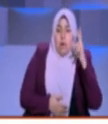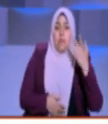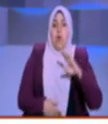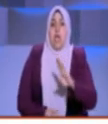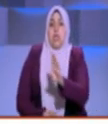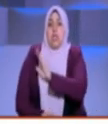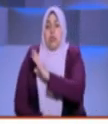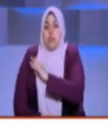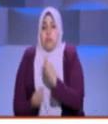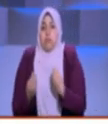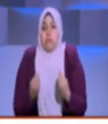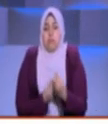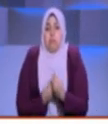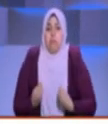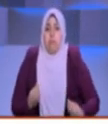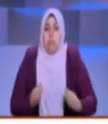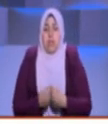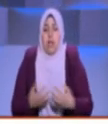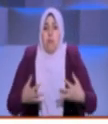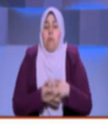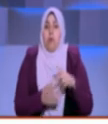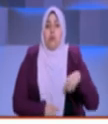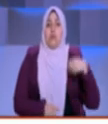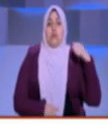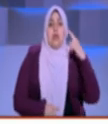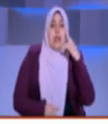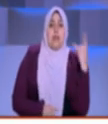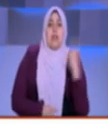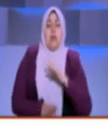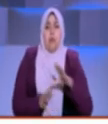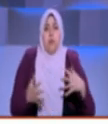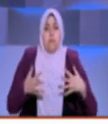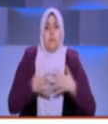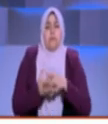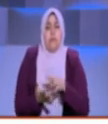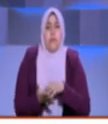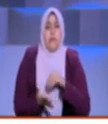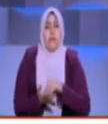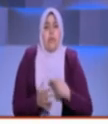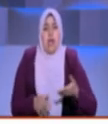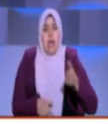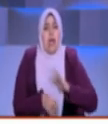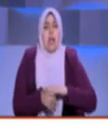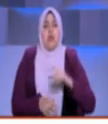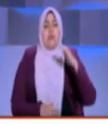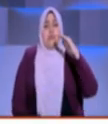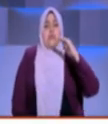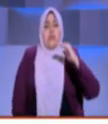وأيضا وزارة الداخلية بدأ يثمر على انخفاض مثل